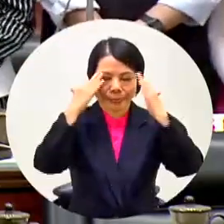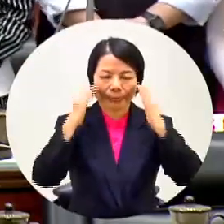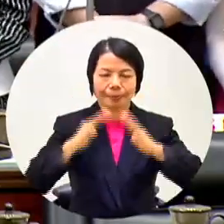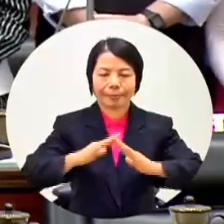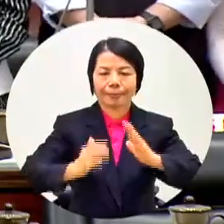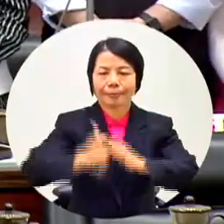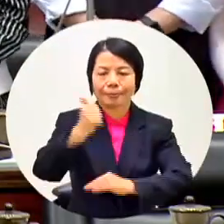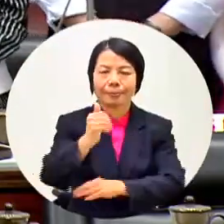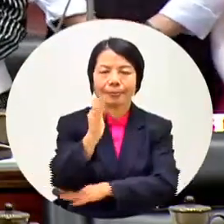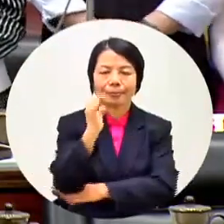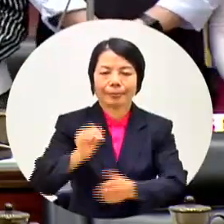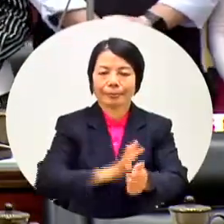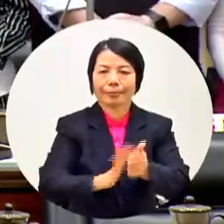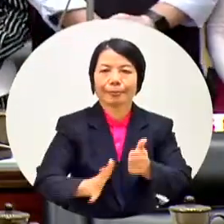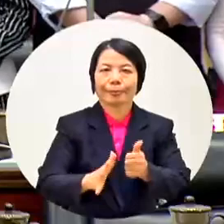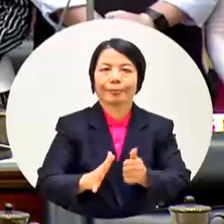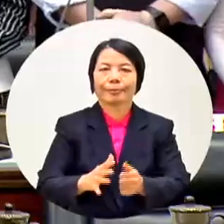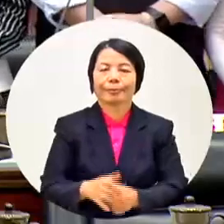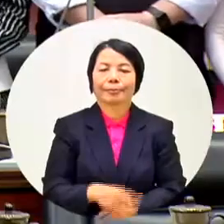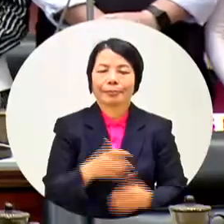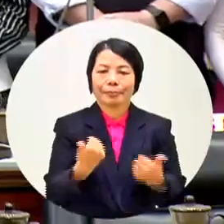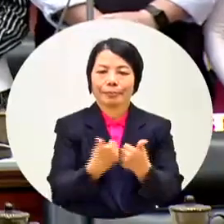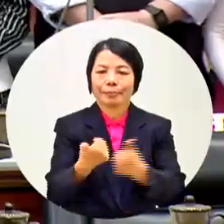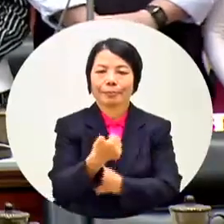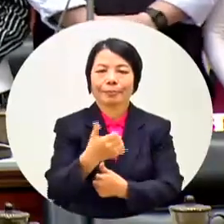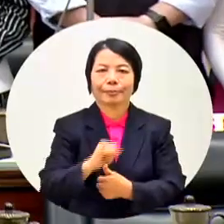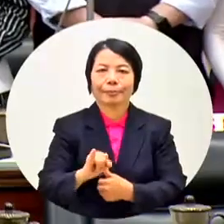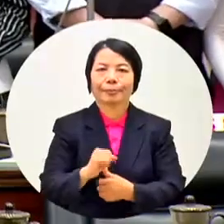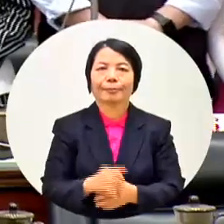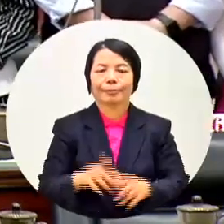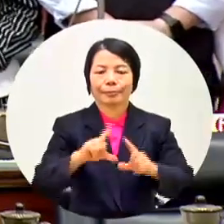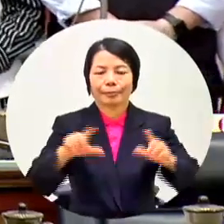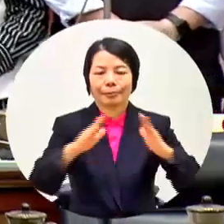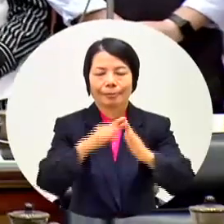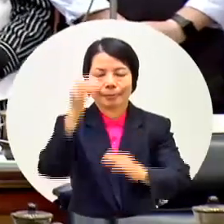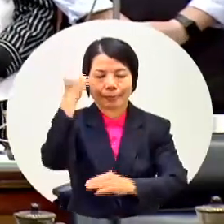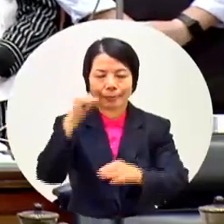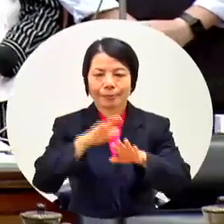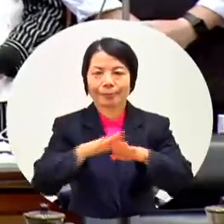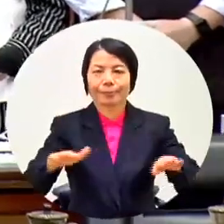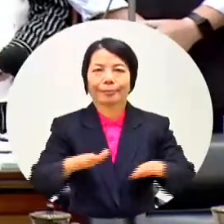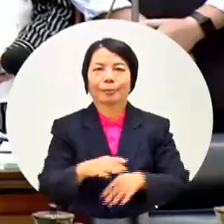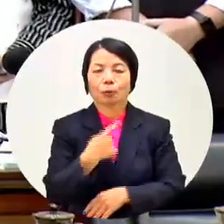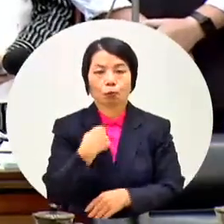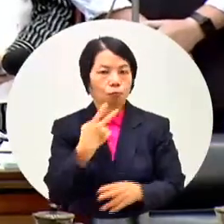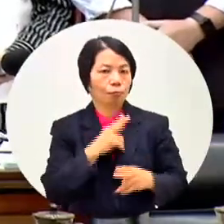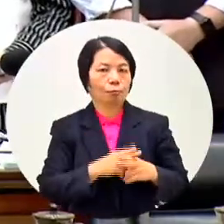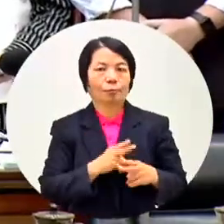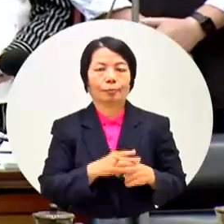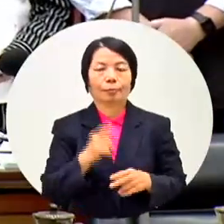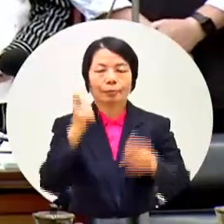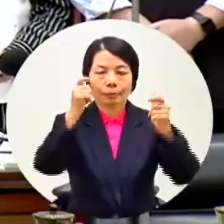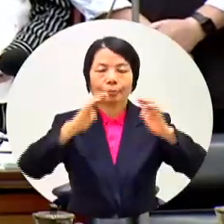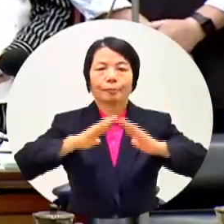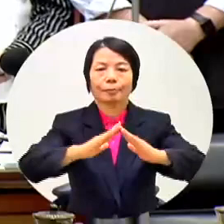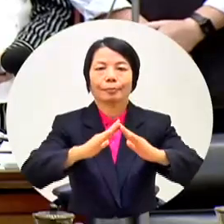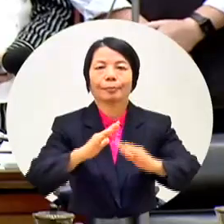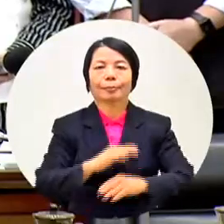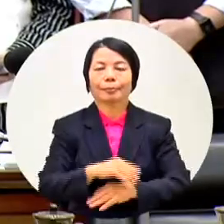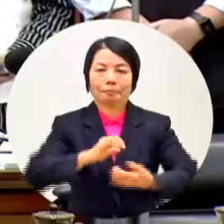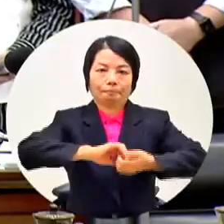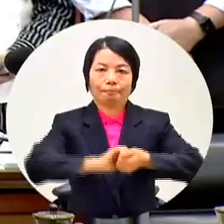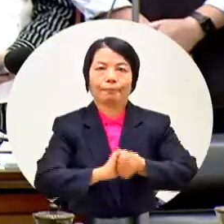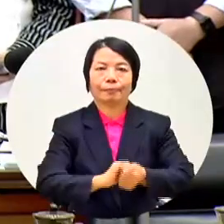议事同仁哈，啊，大家早安了哈。我相信咱高雄市哦，一定哦，民进党哦，执